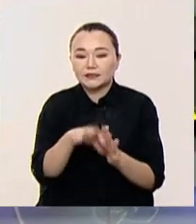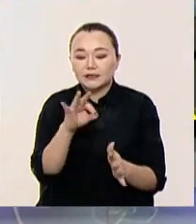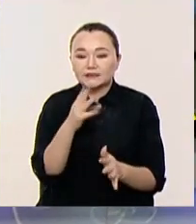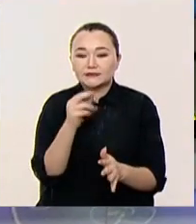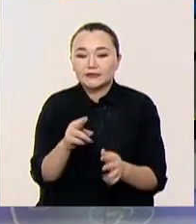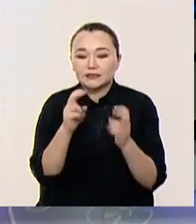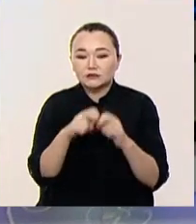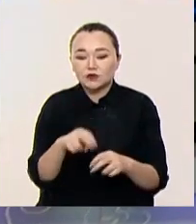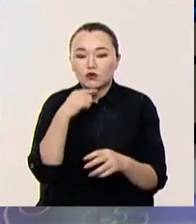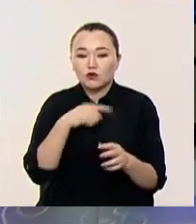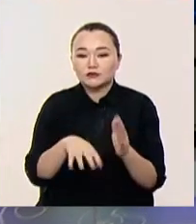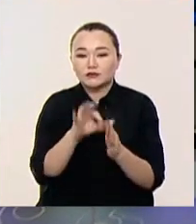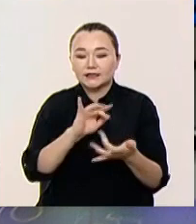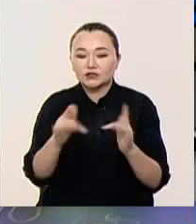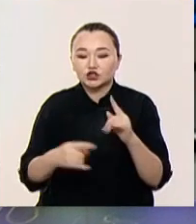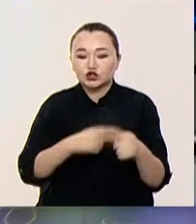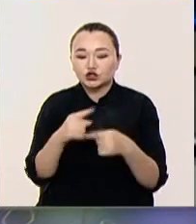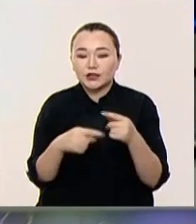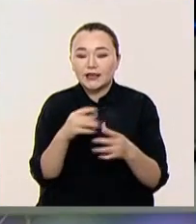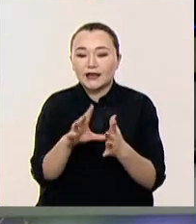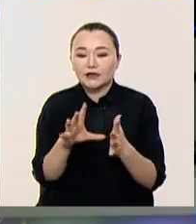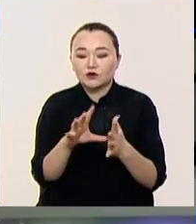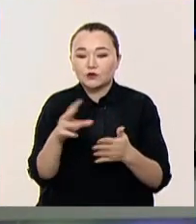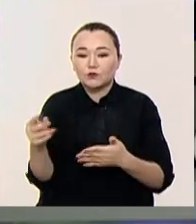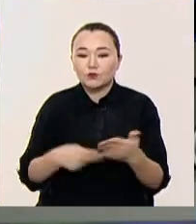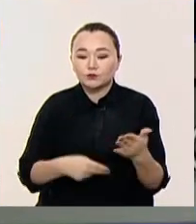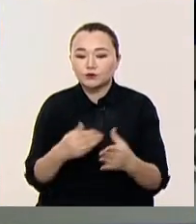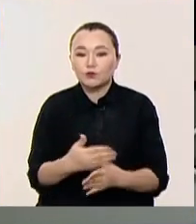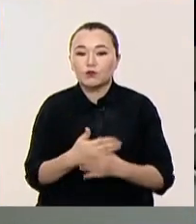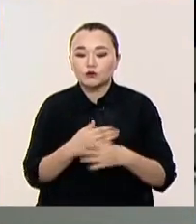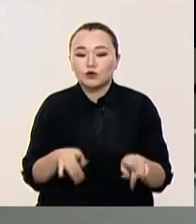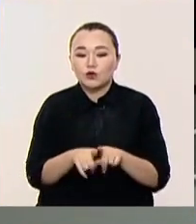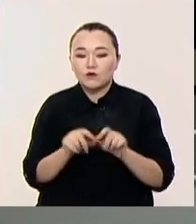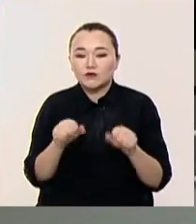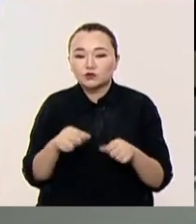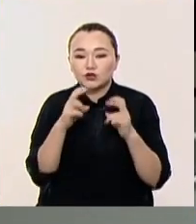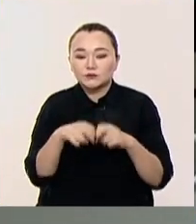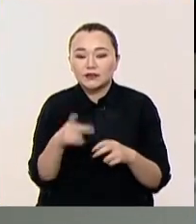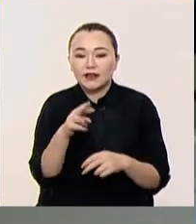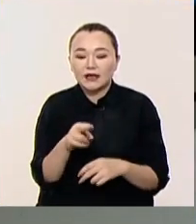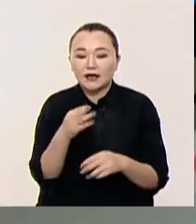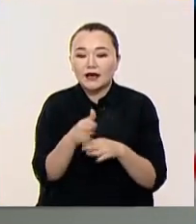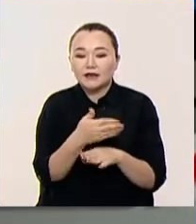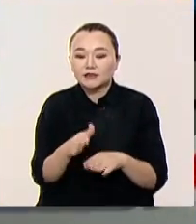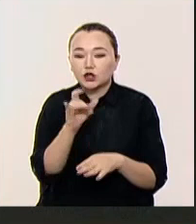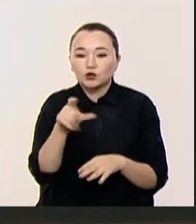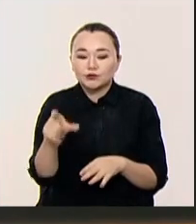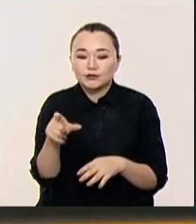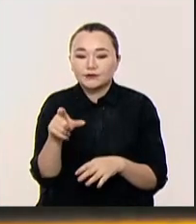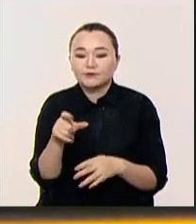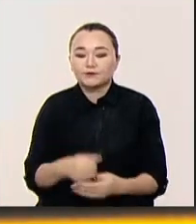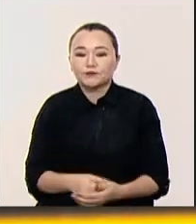изучает вопрос голосования онлайн с помощью электронной цифровой подписи такую возможность рассматривают для отдельных категорий граждан